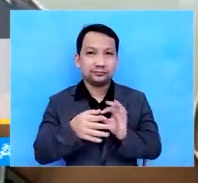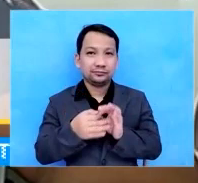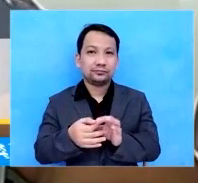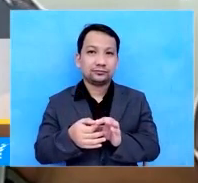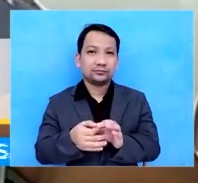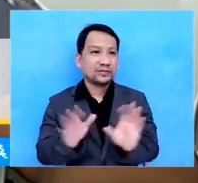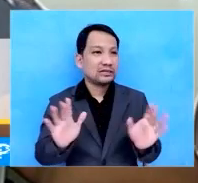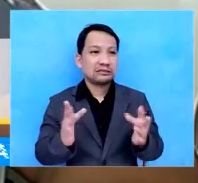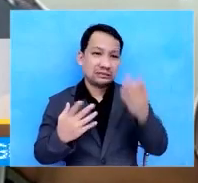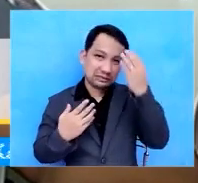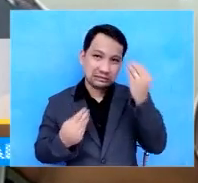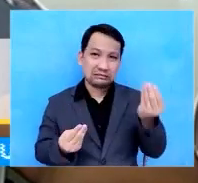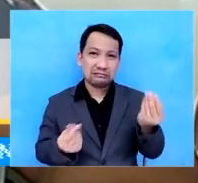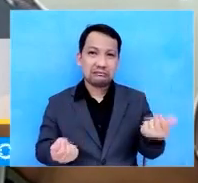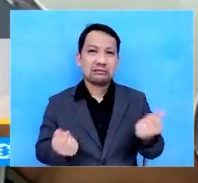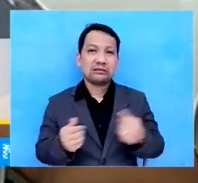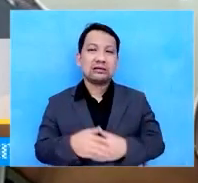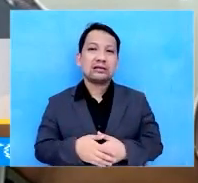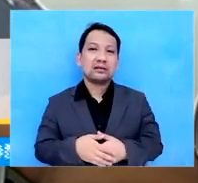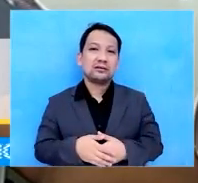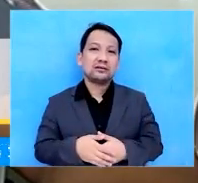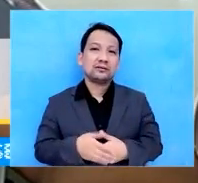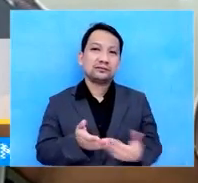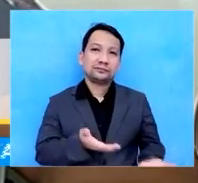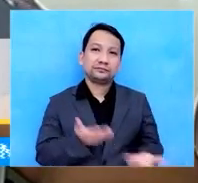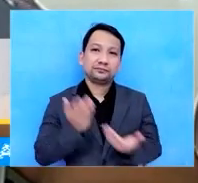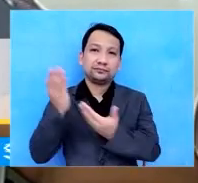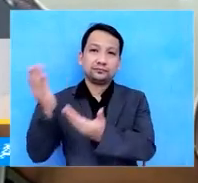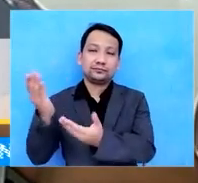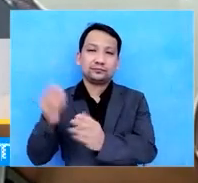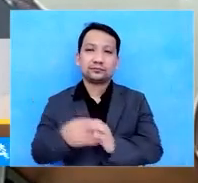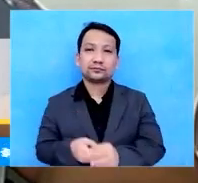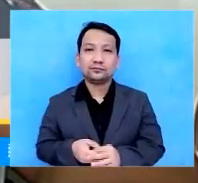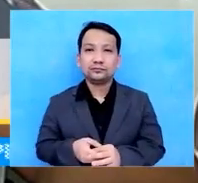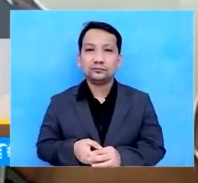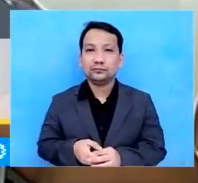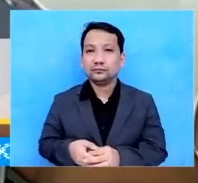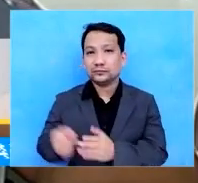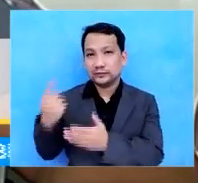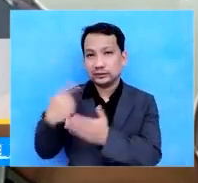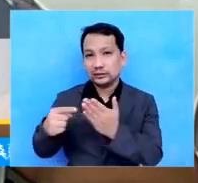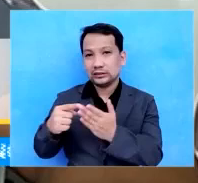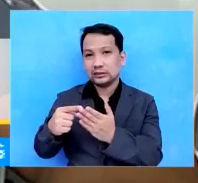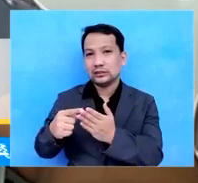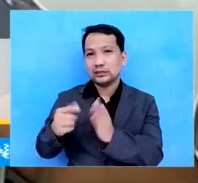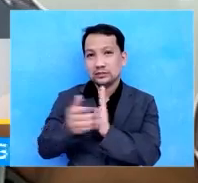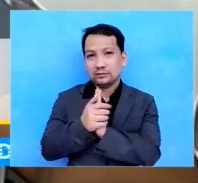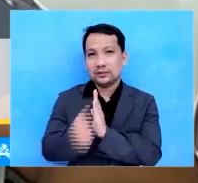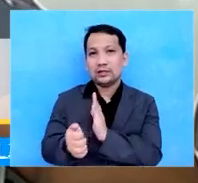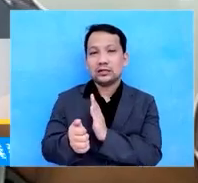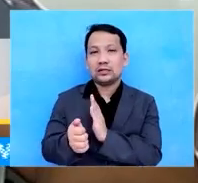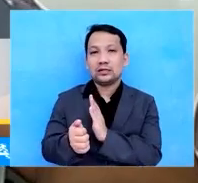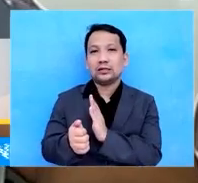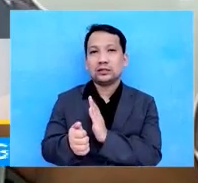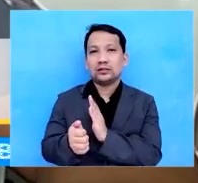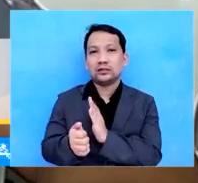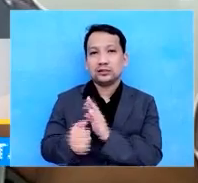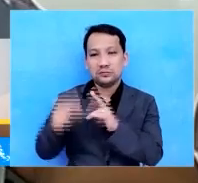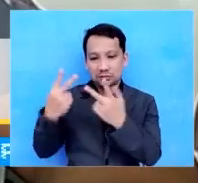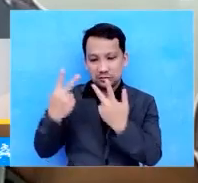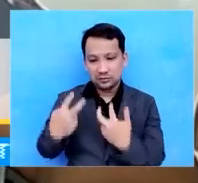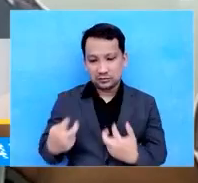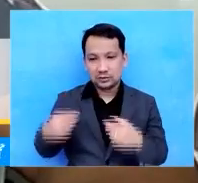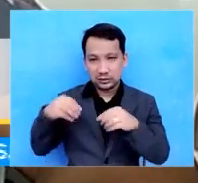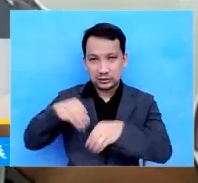pa rin gumagaling. So sinasubmit sila namin para sa gene expert. Ito yung sputum examination dito